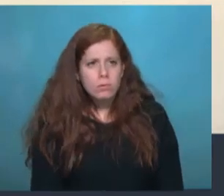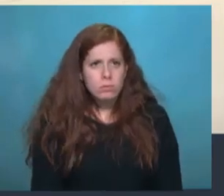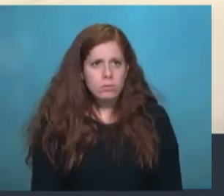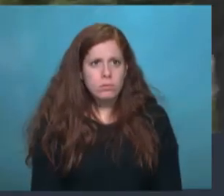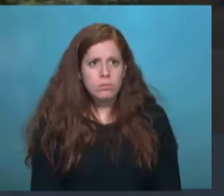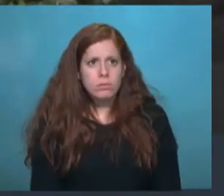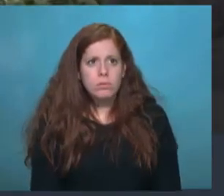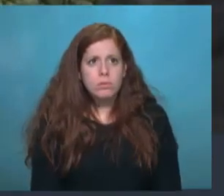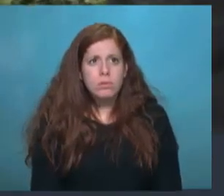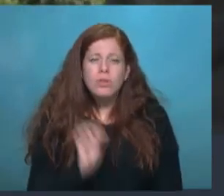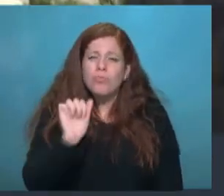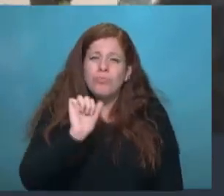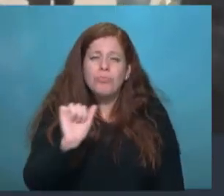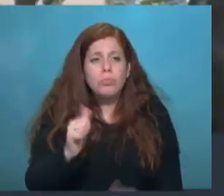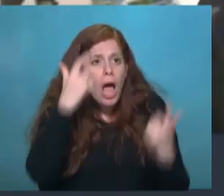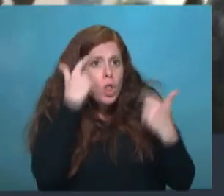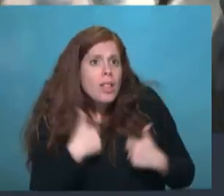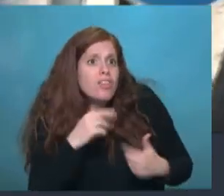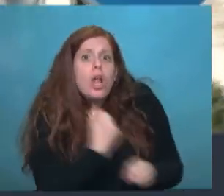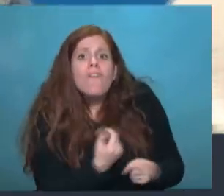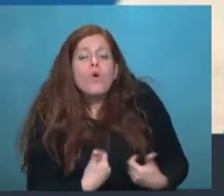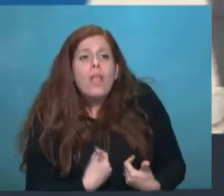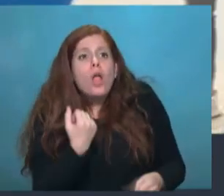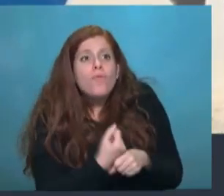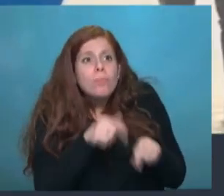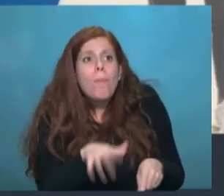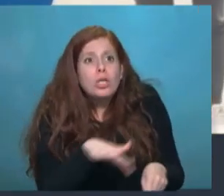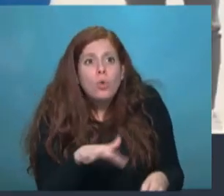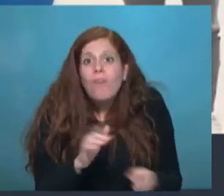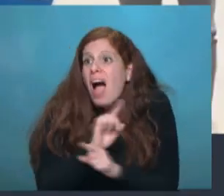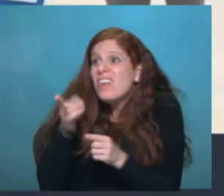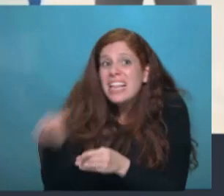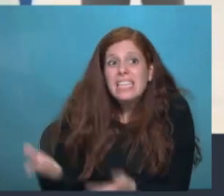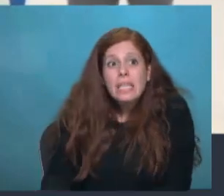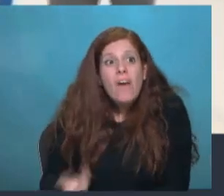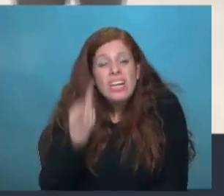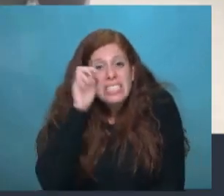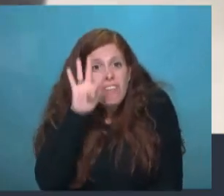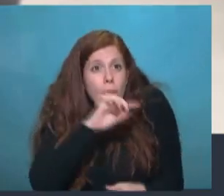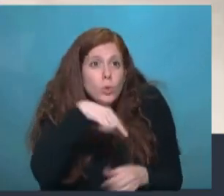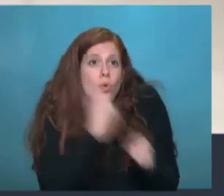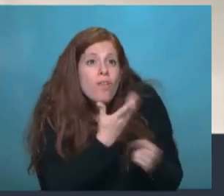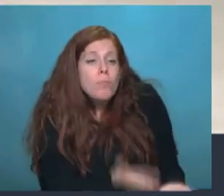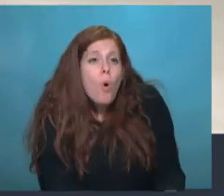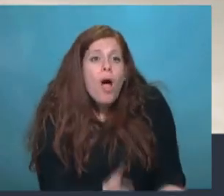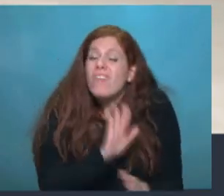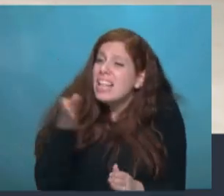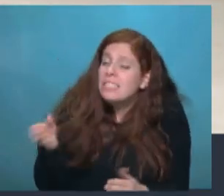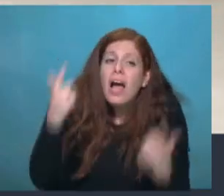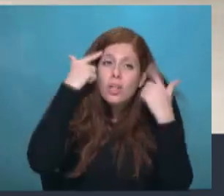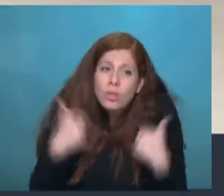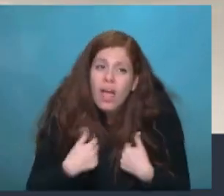אני יודע, אבל יש לי עבודה, אני עובד פה ביישוב. אבל אין כניסה. אני 24 שעות עובד פה ביישוב. אבל אין כניסה. אני יודע, אני